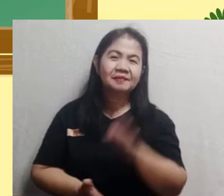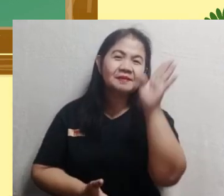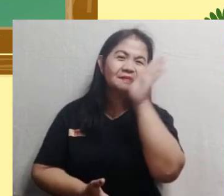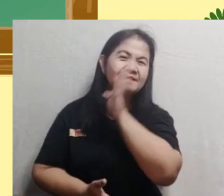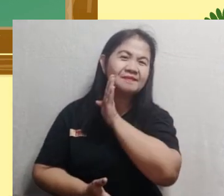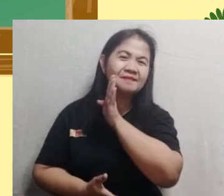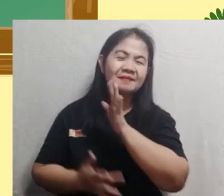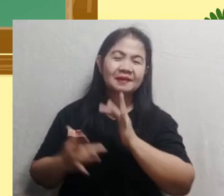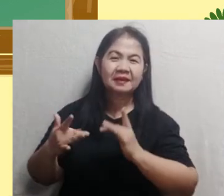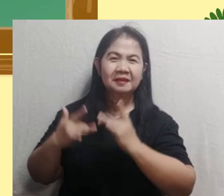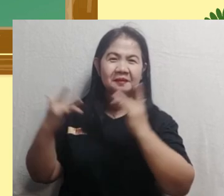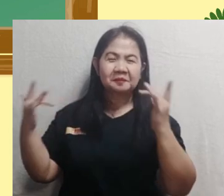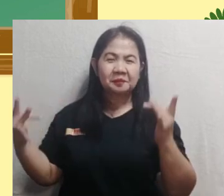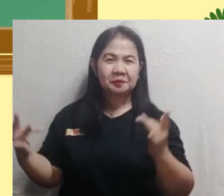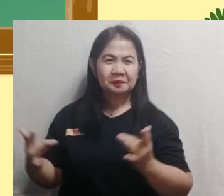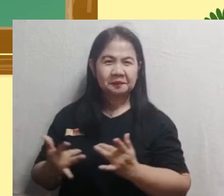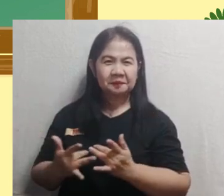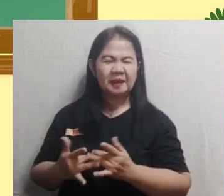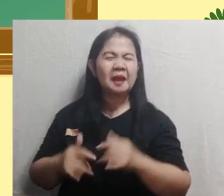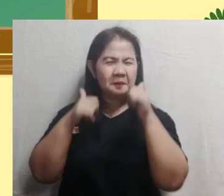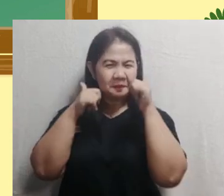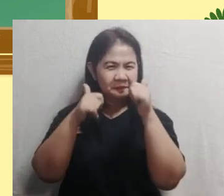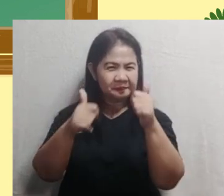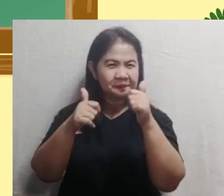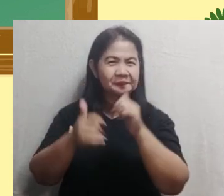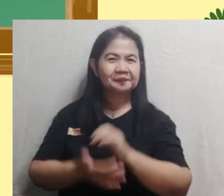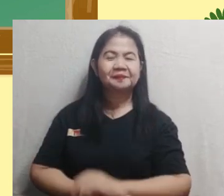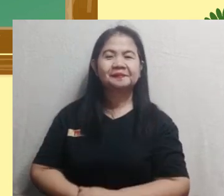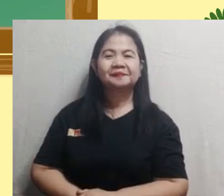mahusay! Biyak na puso!